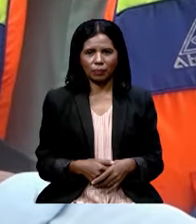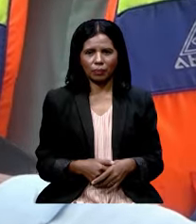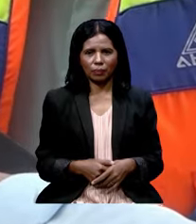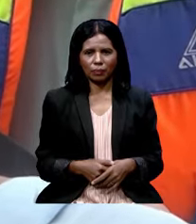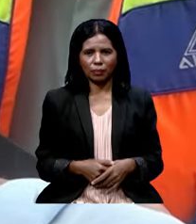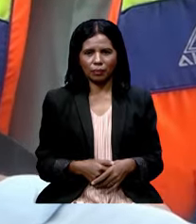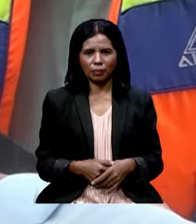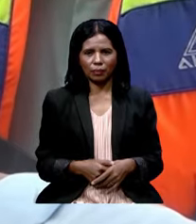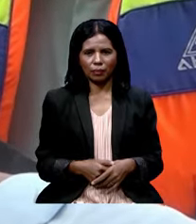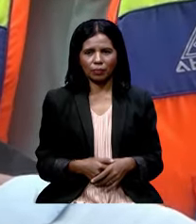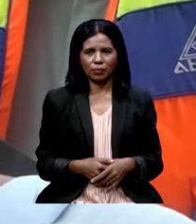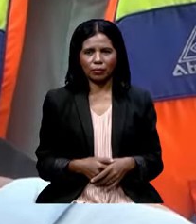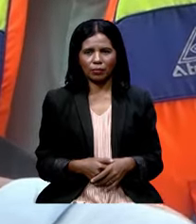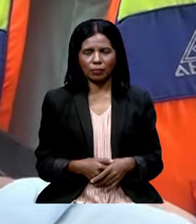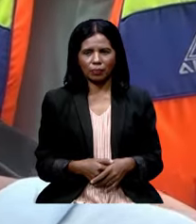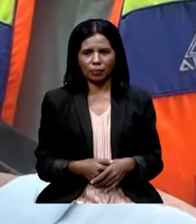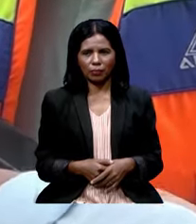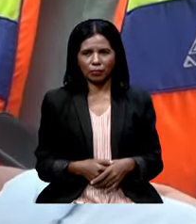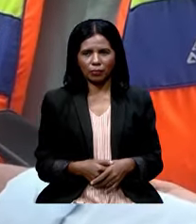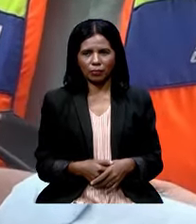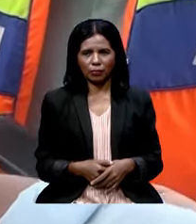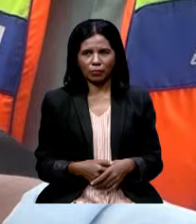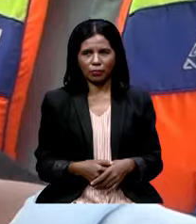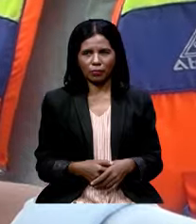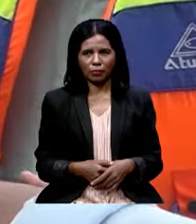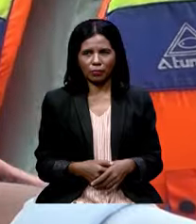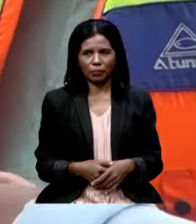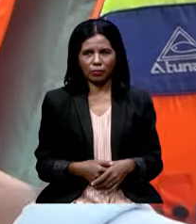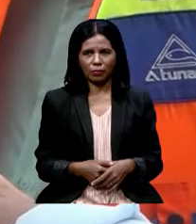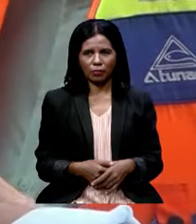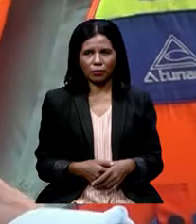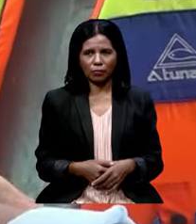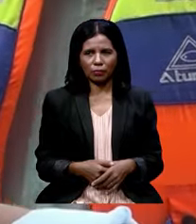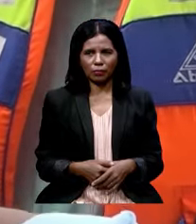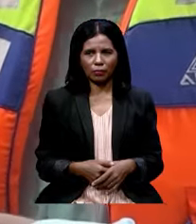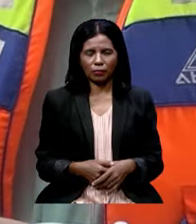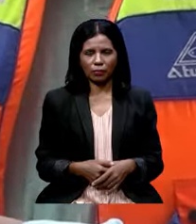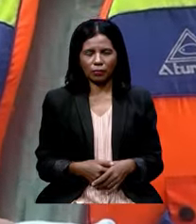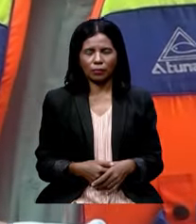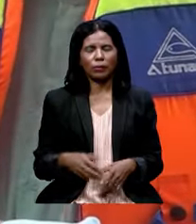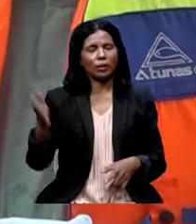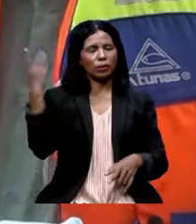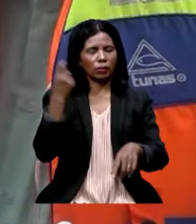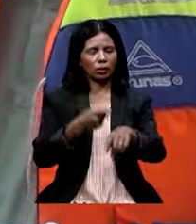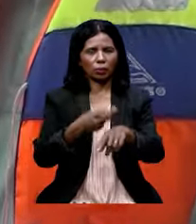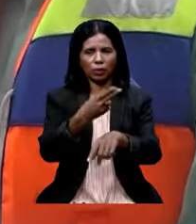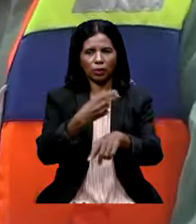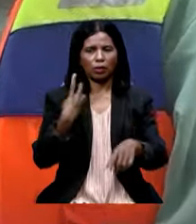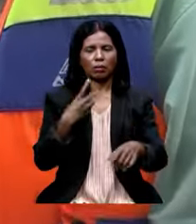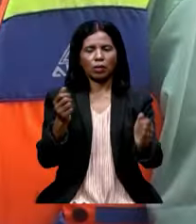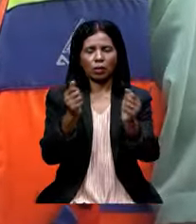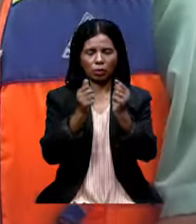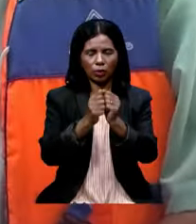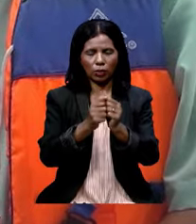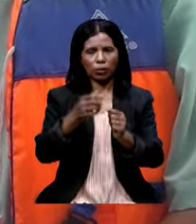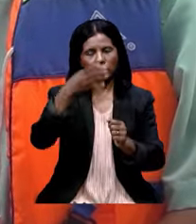hai tam huki ka poem nabi hai meke timan mes apa sana bala ya be uluki ya tempo Indonesia ame muto ko señor John